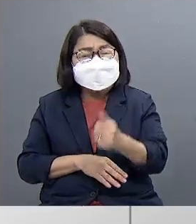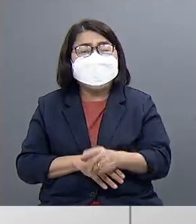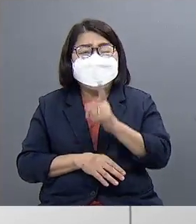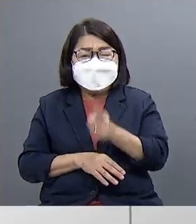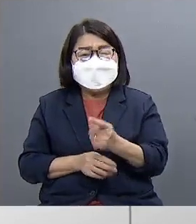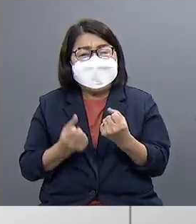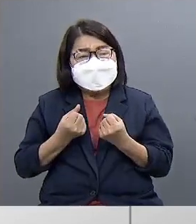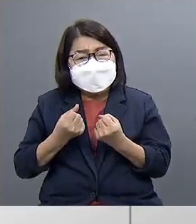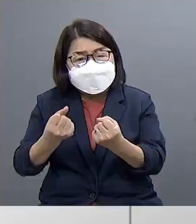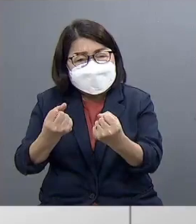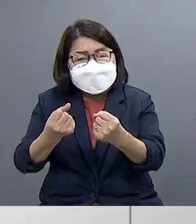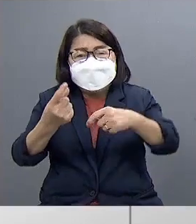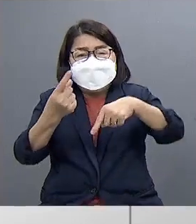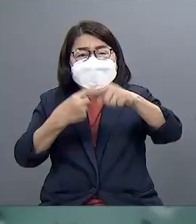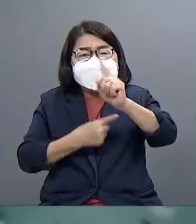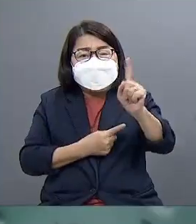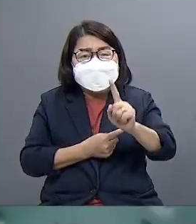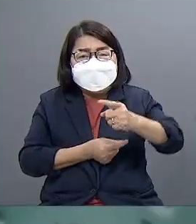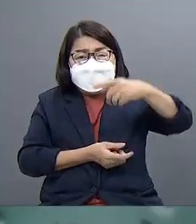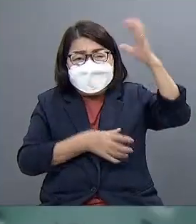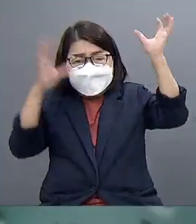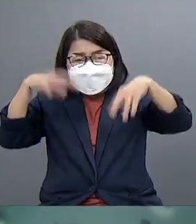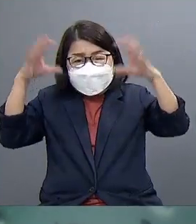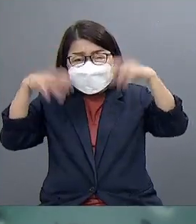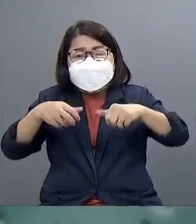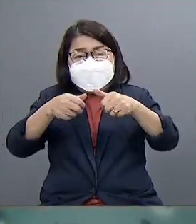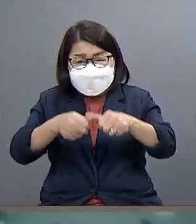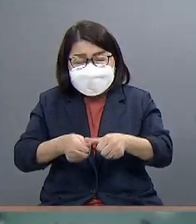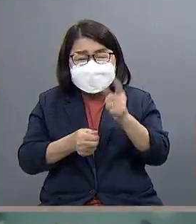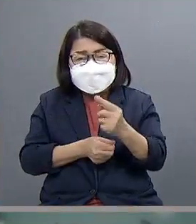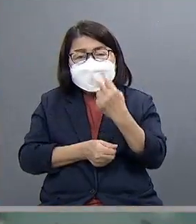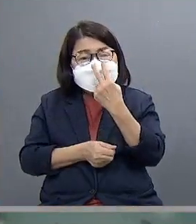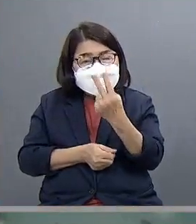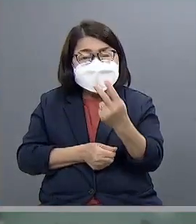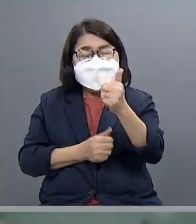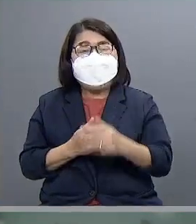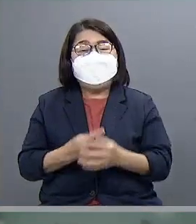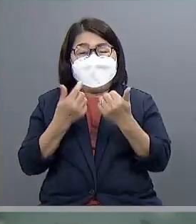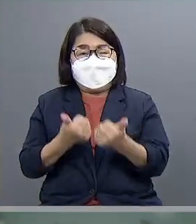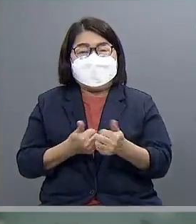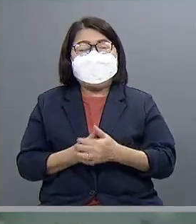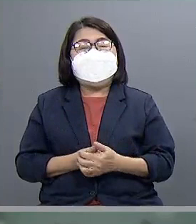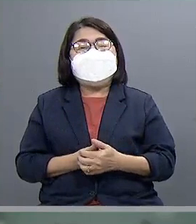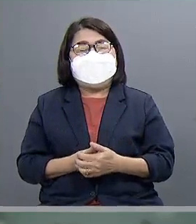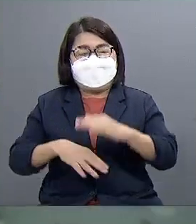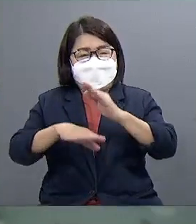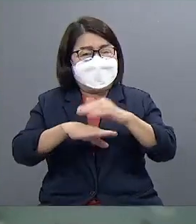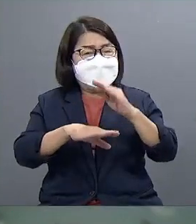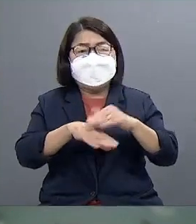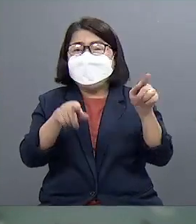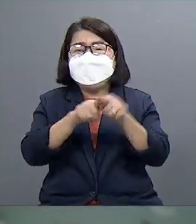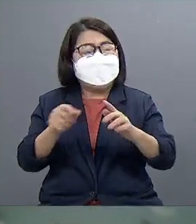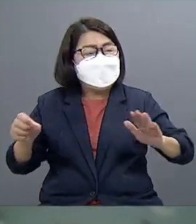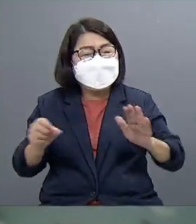พื้นที่ที่มีพายุฝนฟ้าคะนองสำหรับในวันนี้นะคะคงจะต้องบอกว่าเป็นทุกภูมิภาคเลยค่ะ